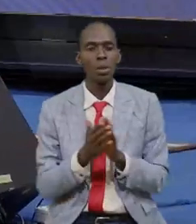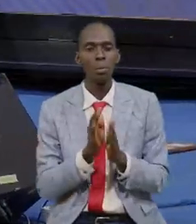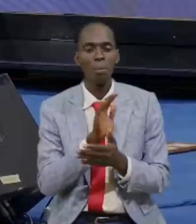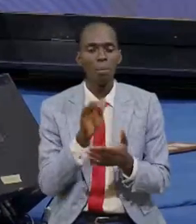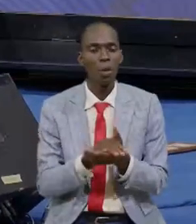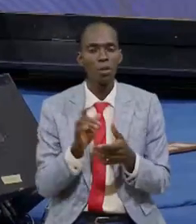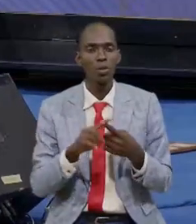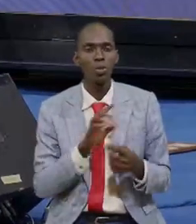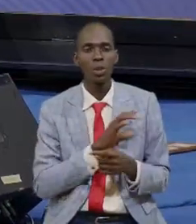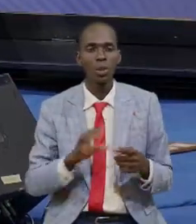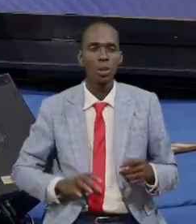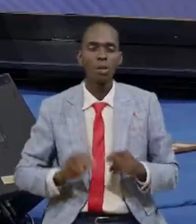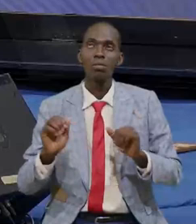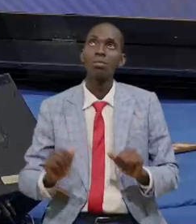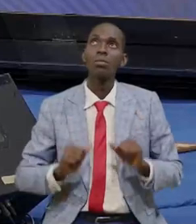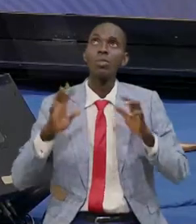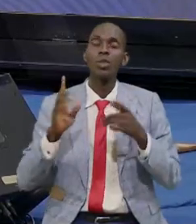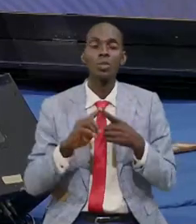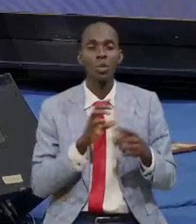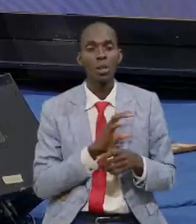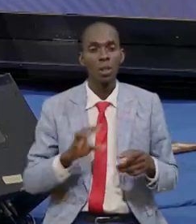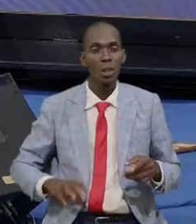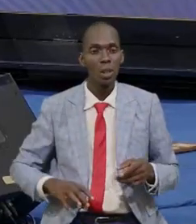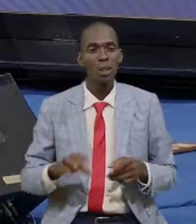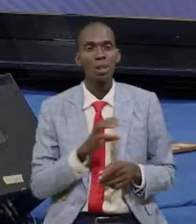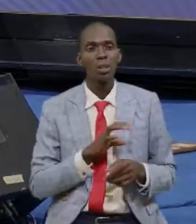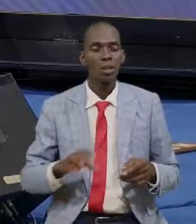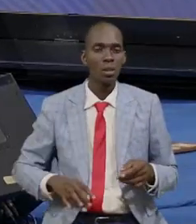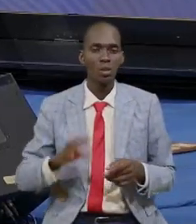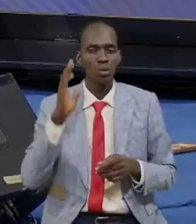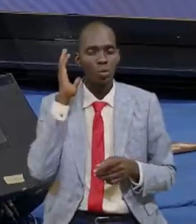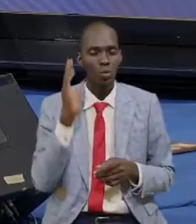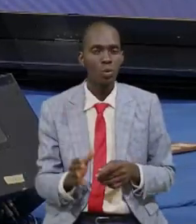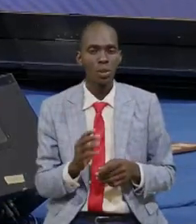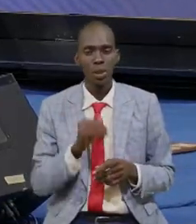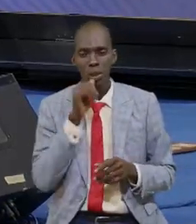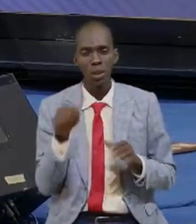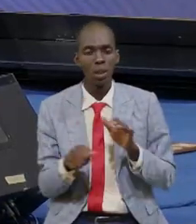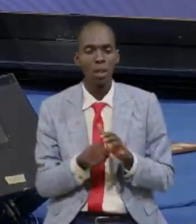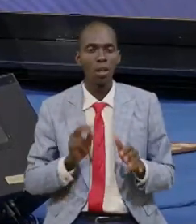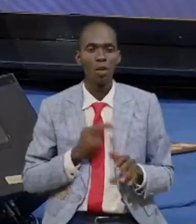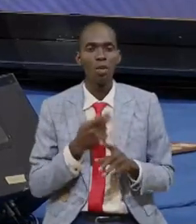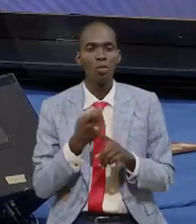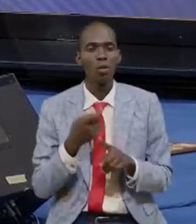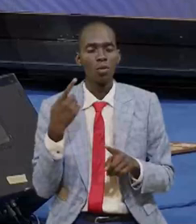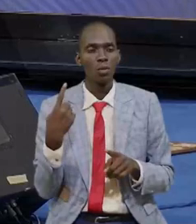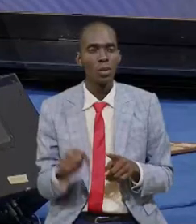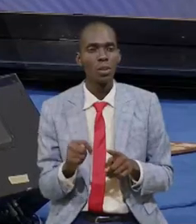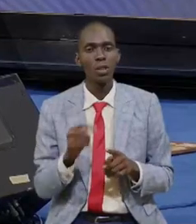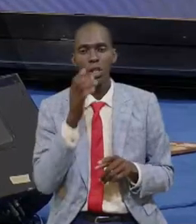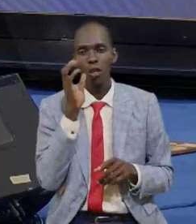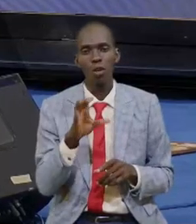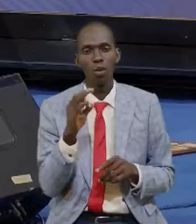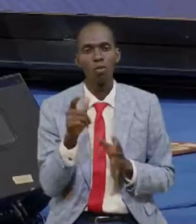Christ, nous sommes donnés à Christ et Christ nous a rachetés de la malédiction de la loi.